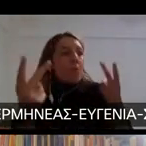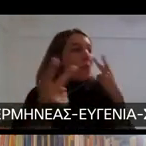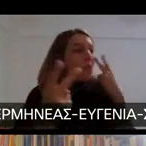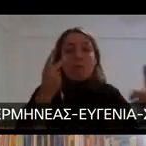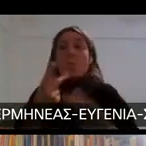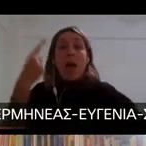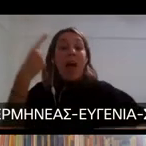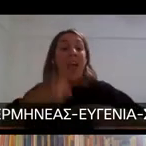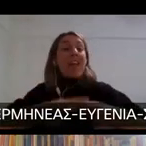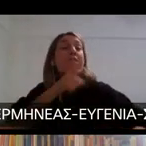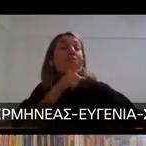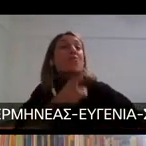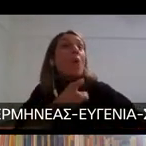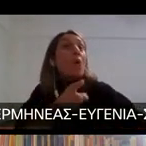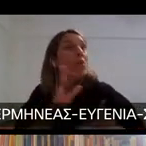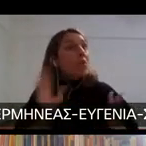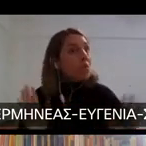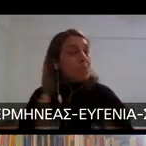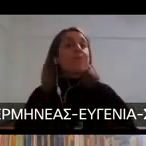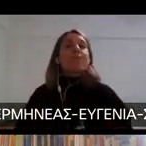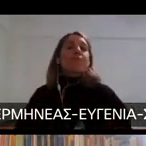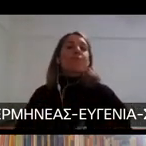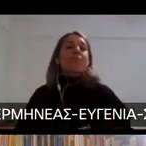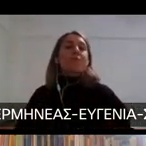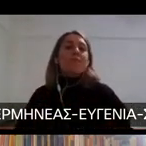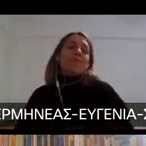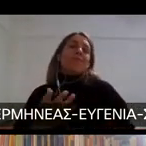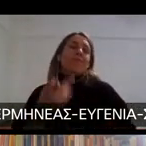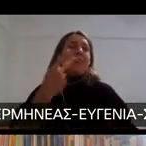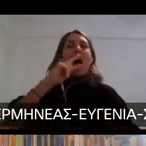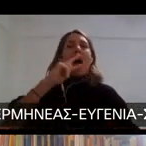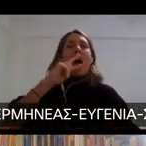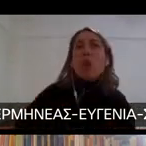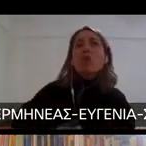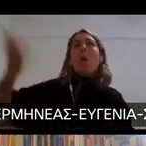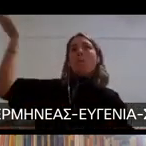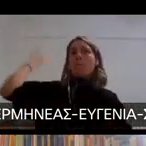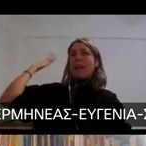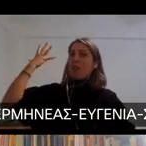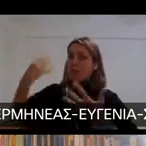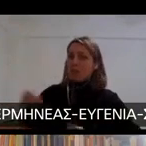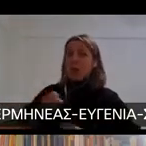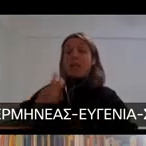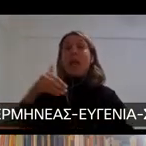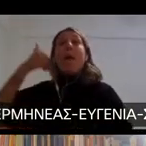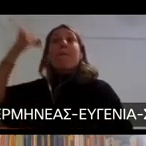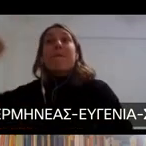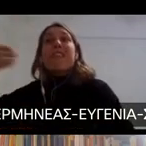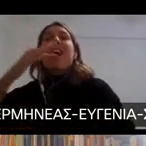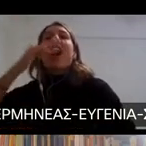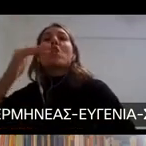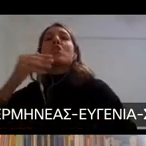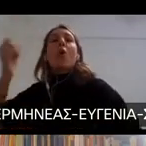όπου επιπρόσθετα υπάρχει ιδιαιτερότητα του διγλωσσικού παρελθόντος και των μεταδιγλωσσικών